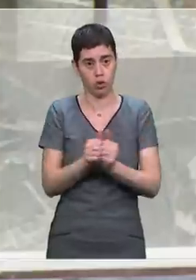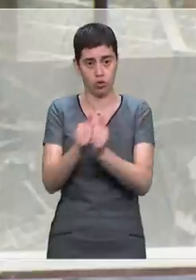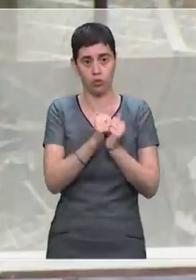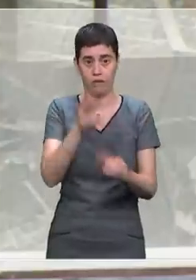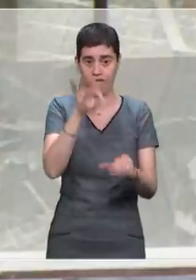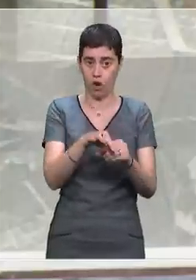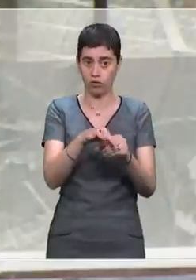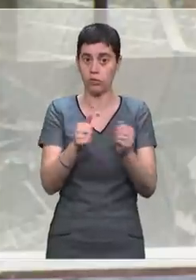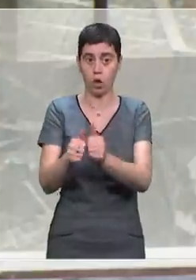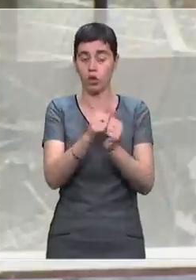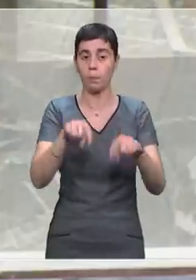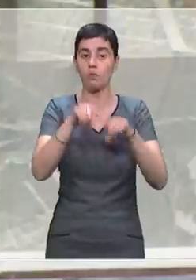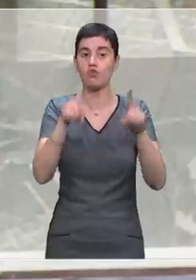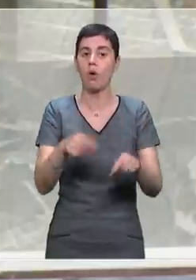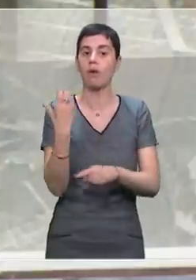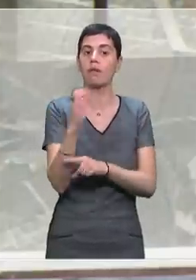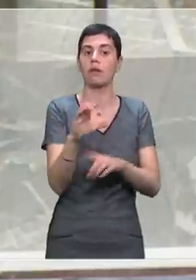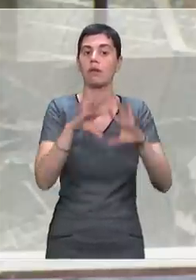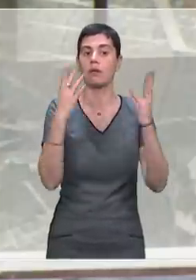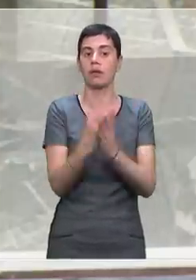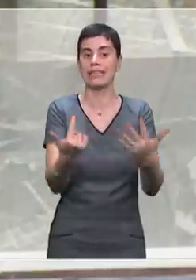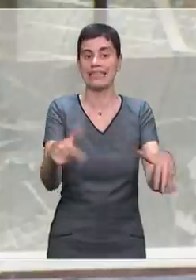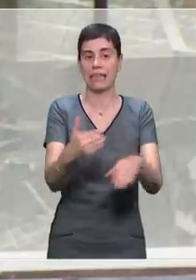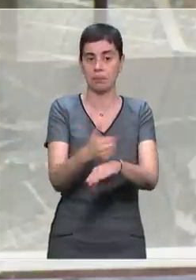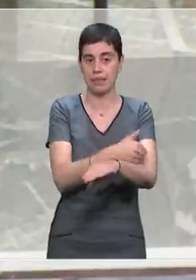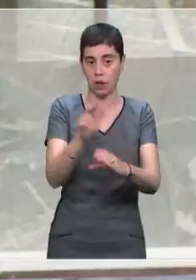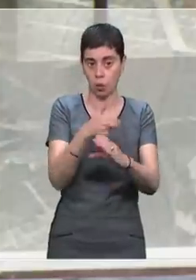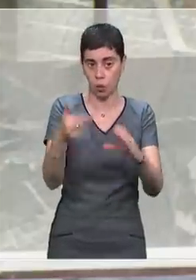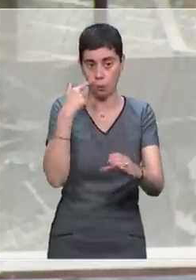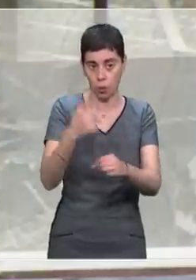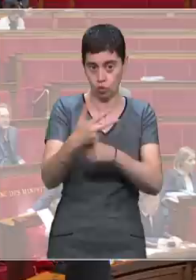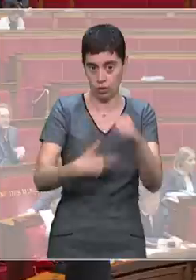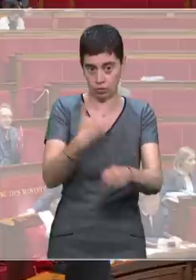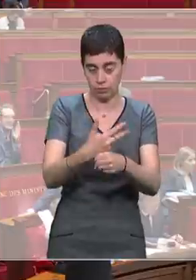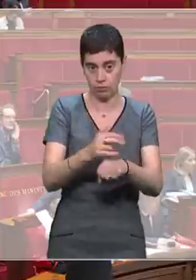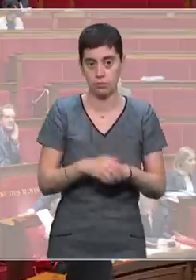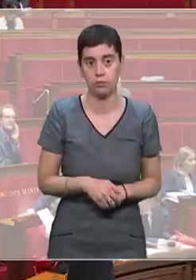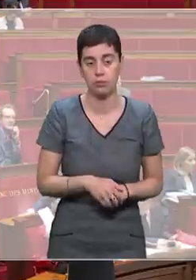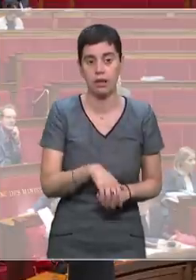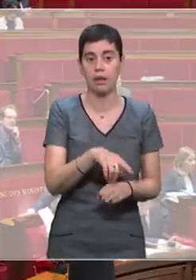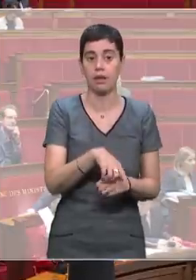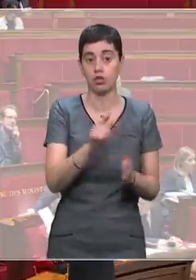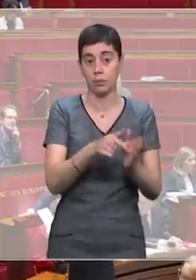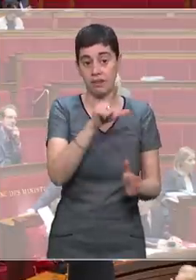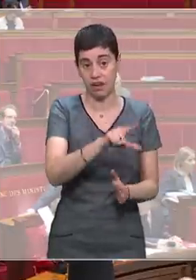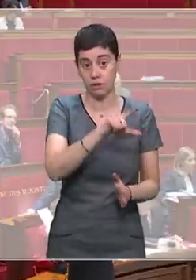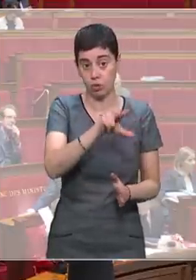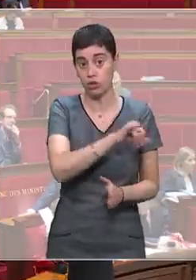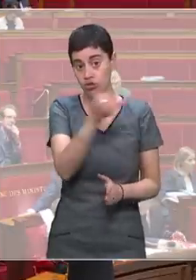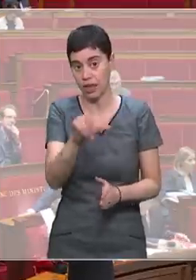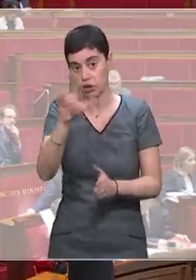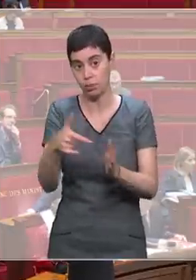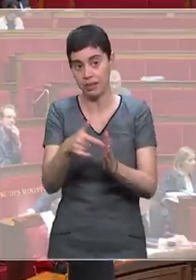un budget d'investissement global de 17 milliards d'euros sur 3 ans, les années 23, 24 et 25,